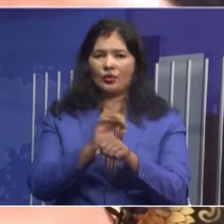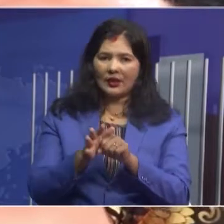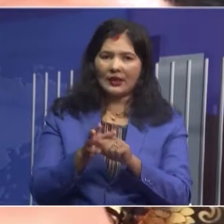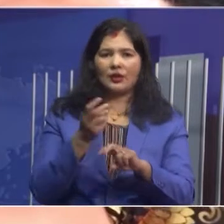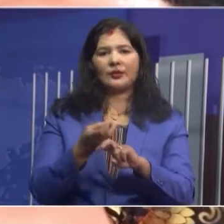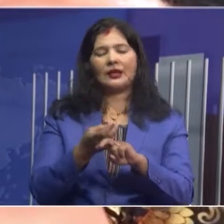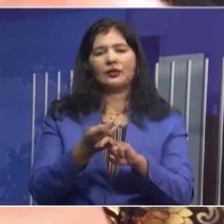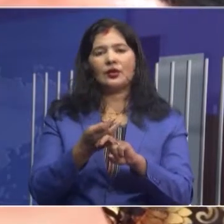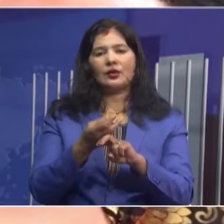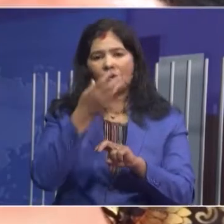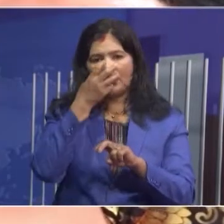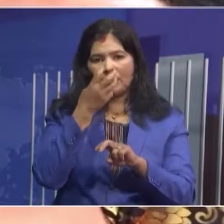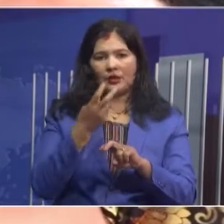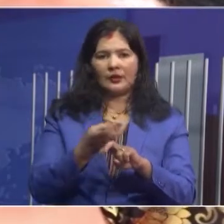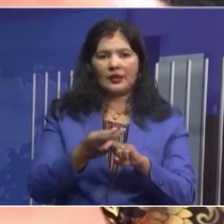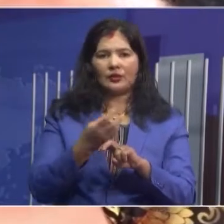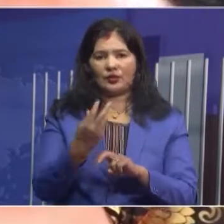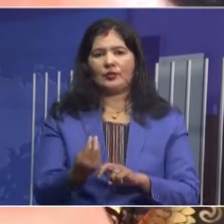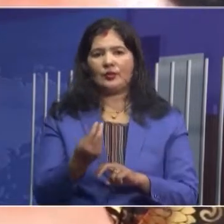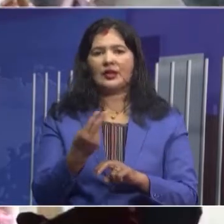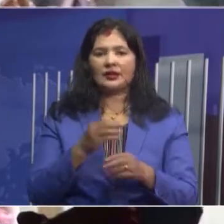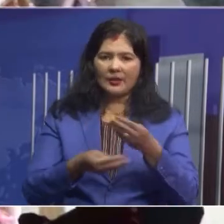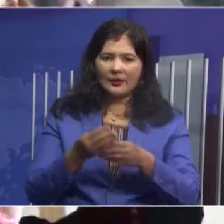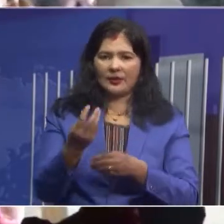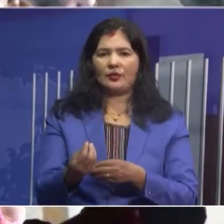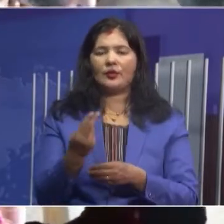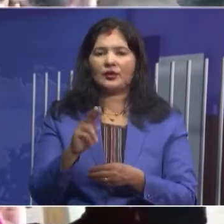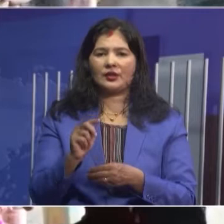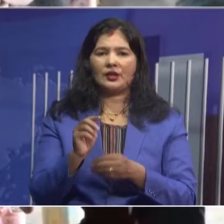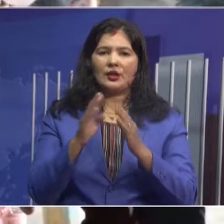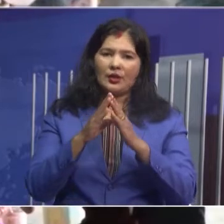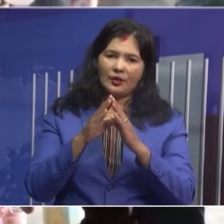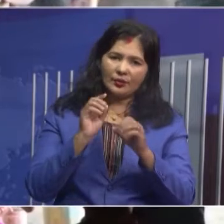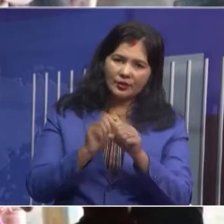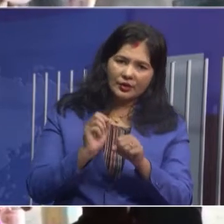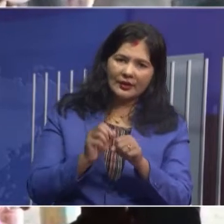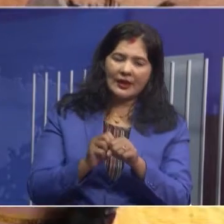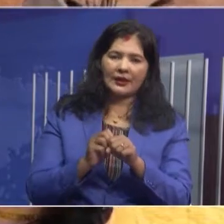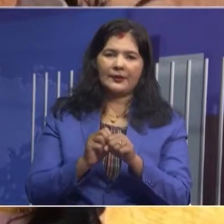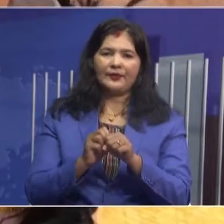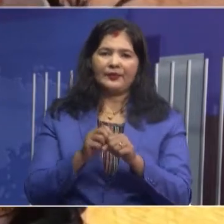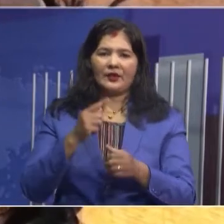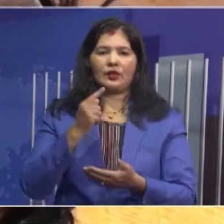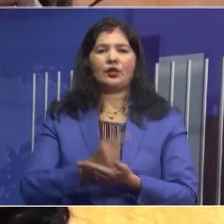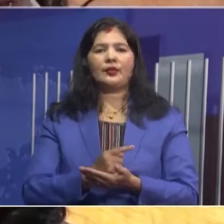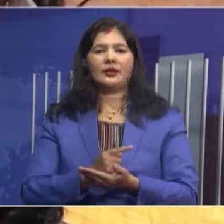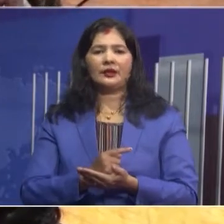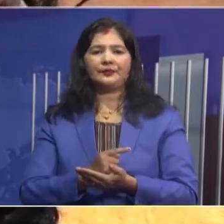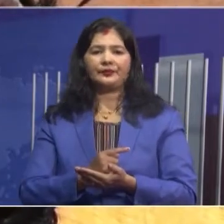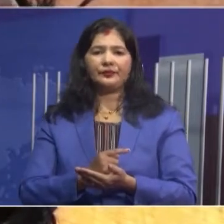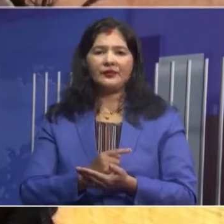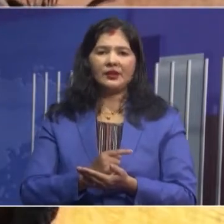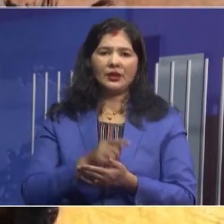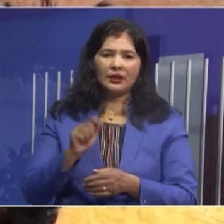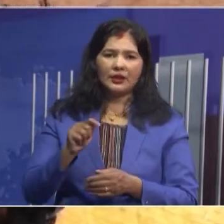अप्ठ्यारो पार्यो त्यही भएर अब मूर्ति कम बनायो व्यापार अलि कम भयो। मूर्ति बनाएर जीविकोपार्जन गर्दै आएका कपिलवस्तुका मूर्तिकारहरूलाई